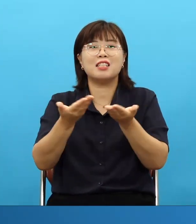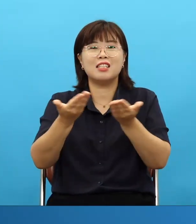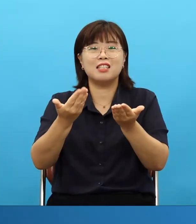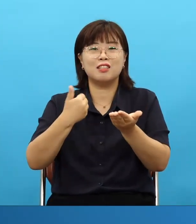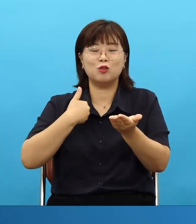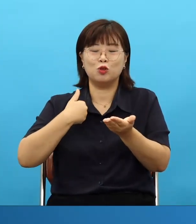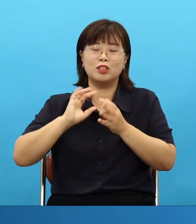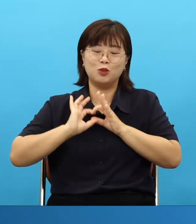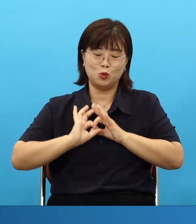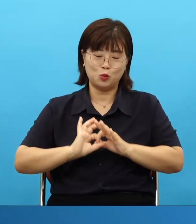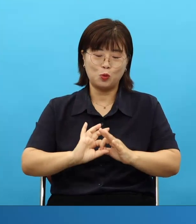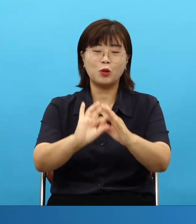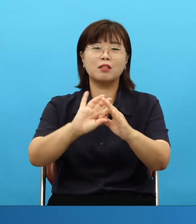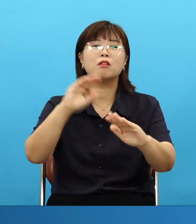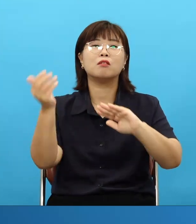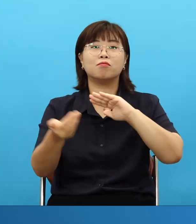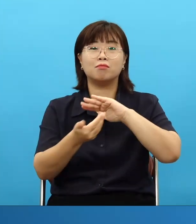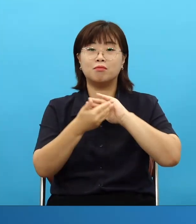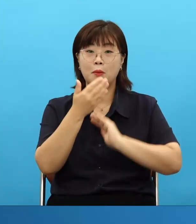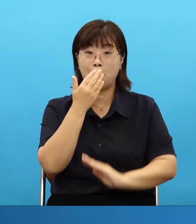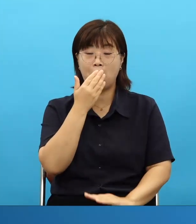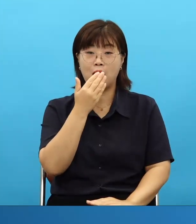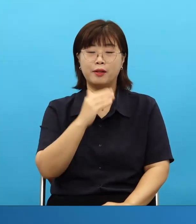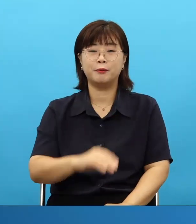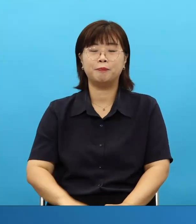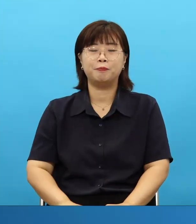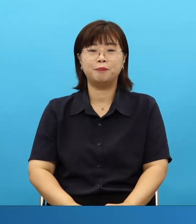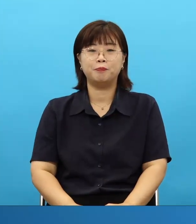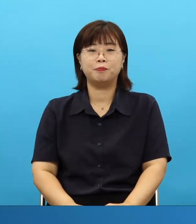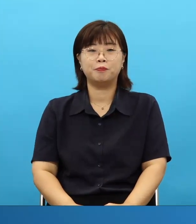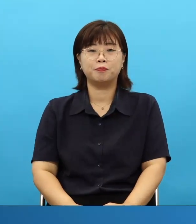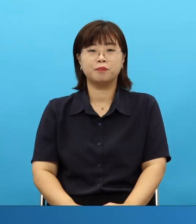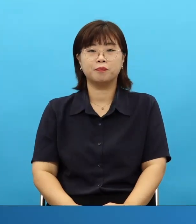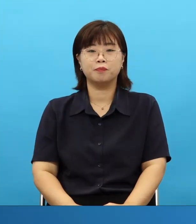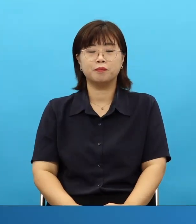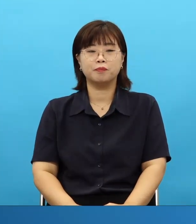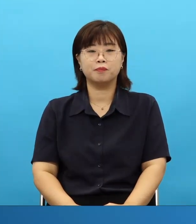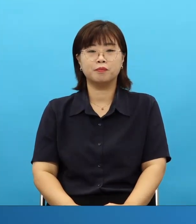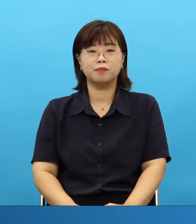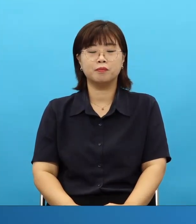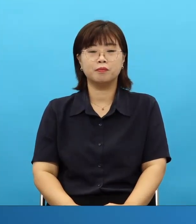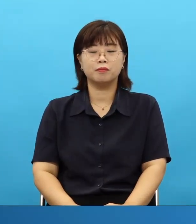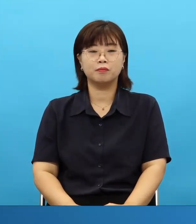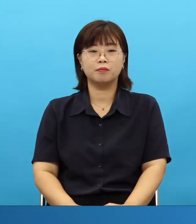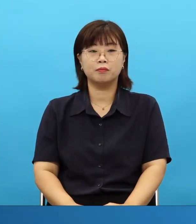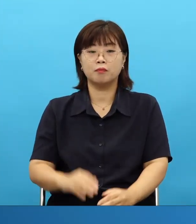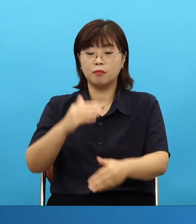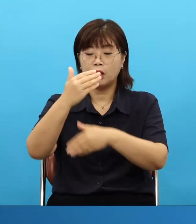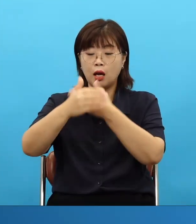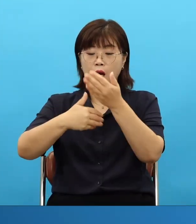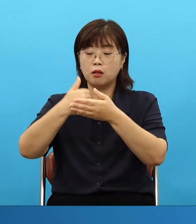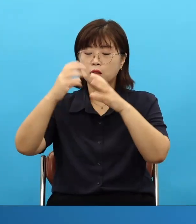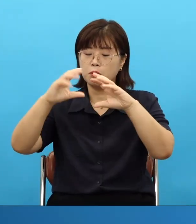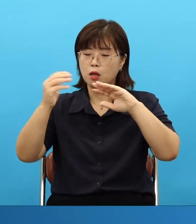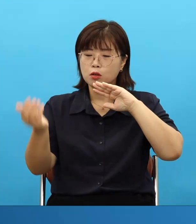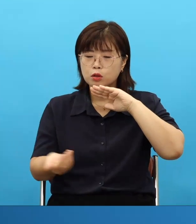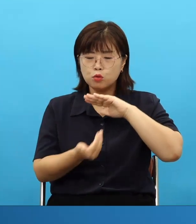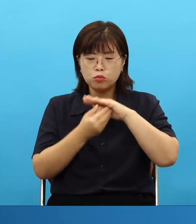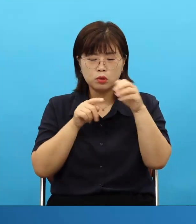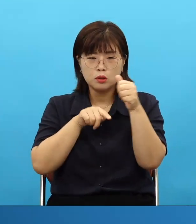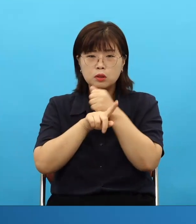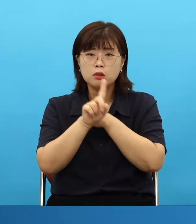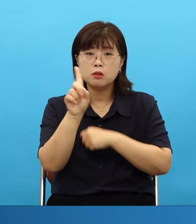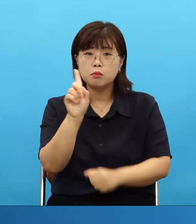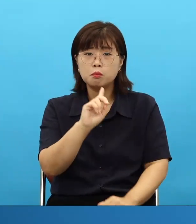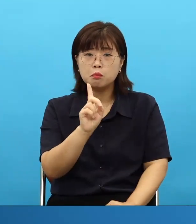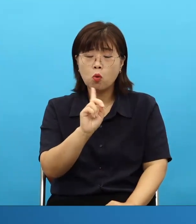God's kingdom will be established upon you and the works of God's kingdom will take place. 하나님 나라에 이루어진다 이 말은 오늘